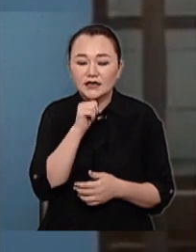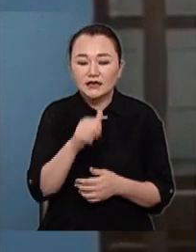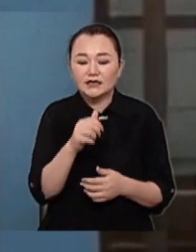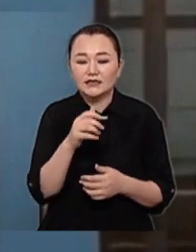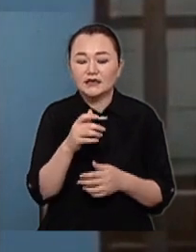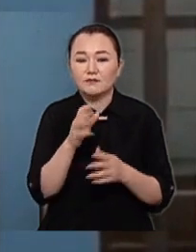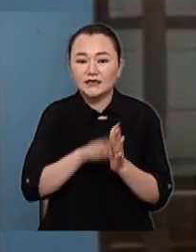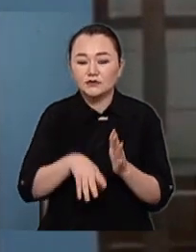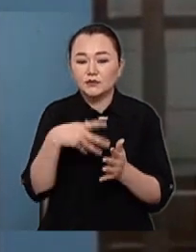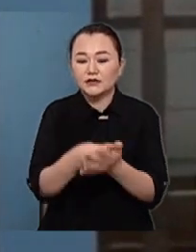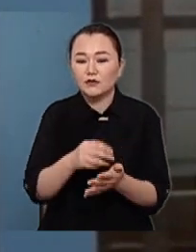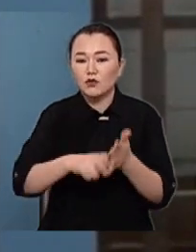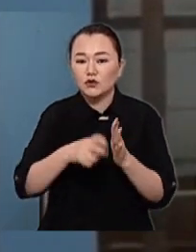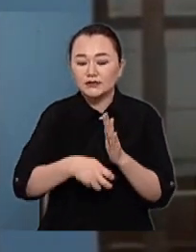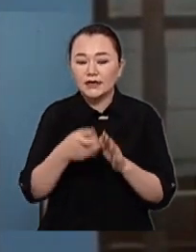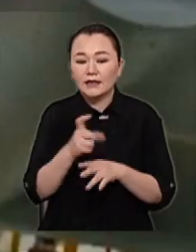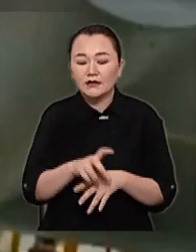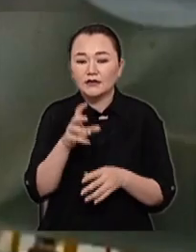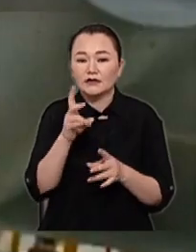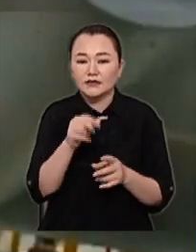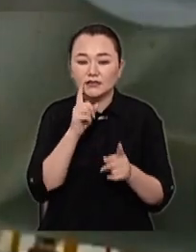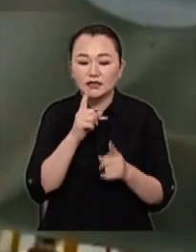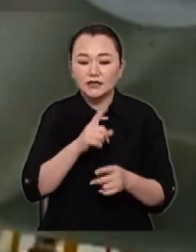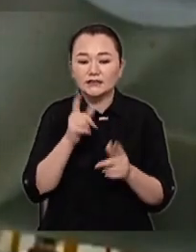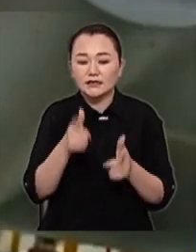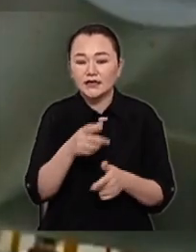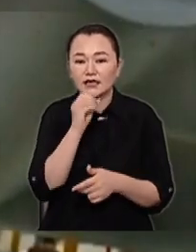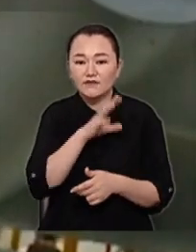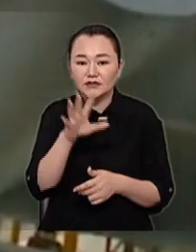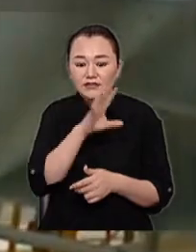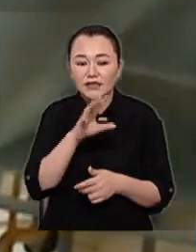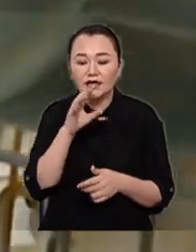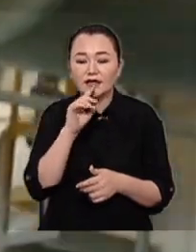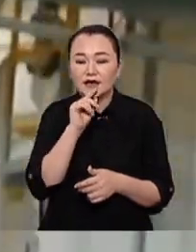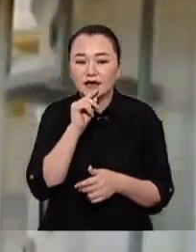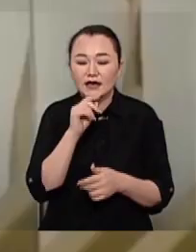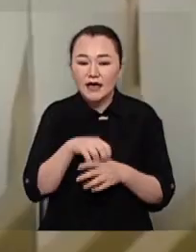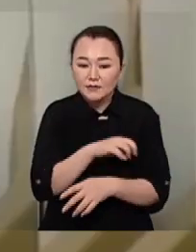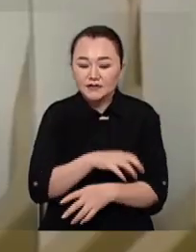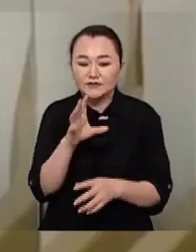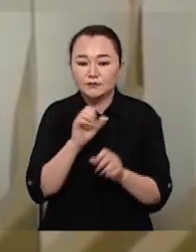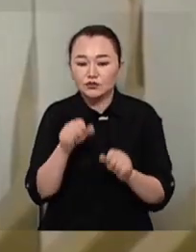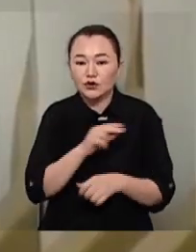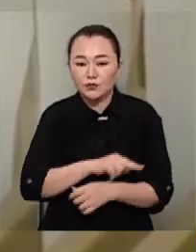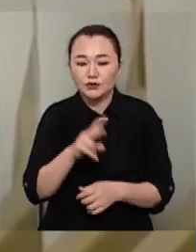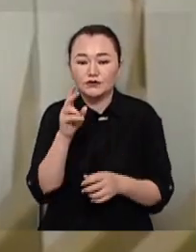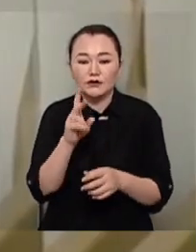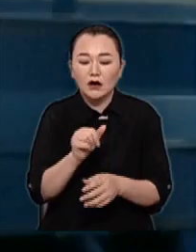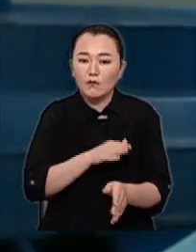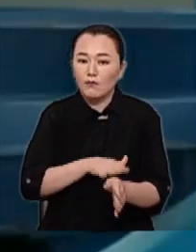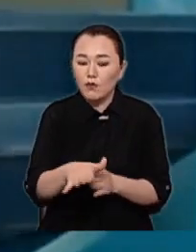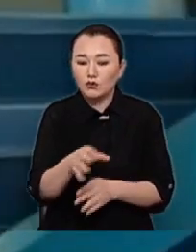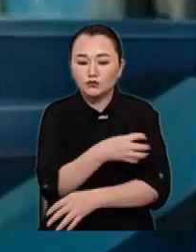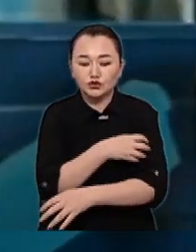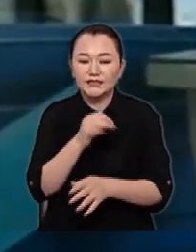уплаты пошлин. Тарифную квоту одобрили на заседании Евразийской экономической комиссии. Таким образом, они смогут работать на полную мощность и